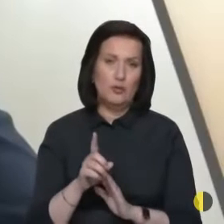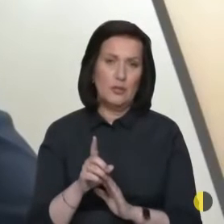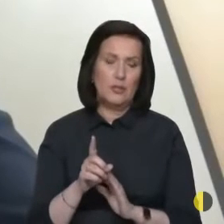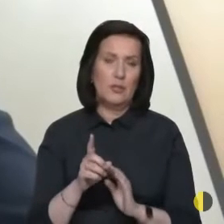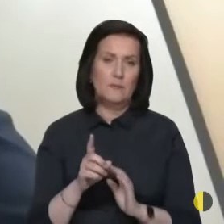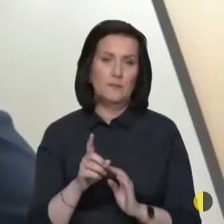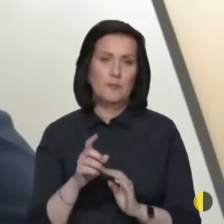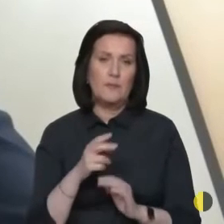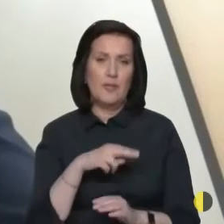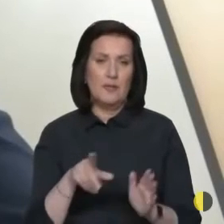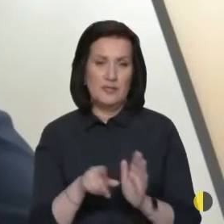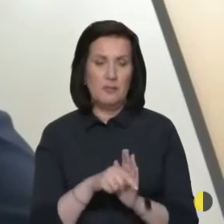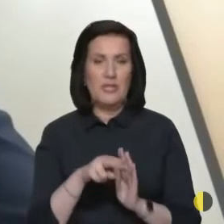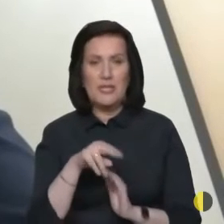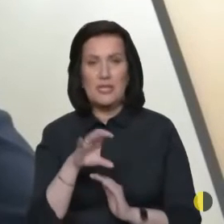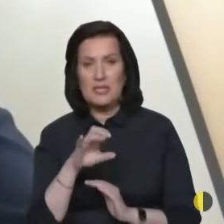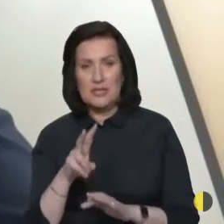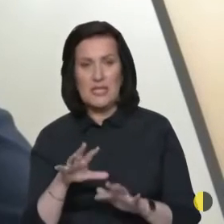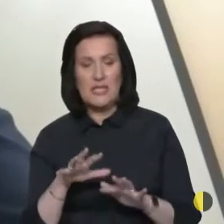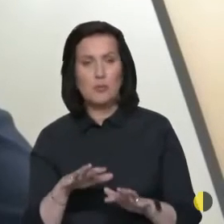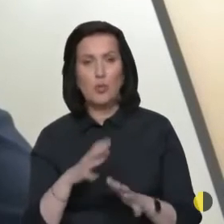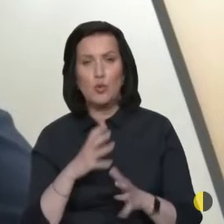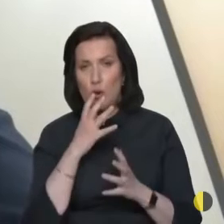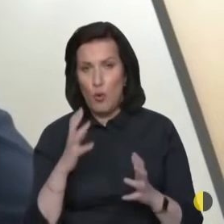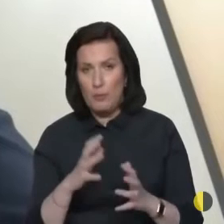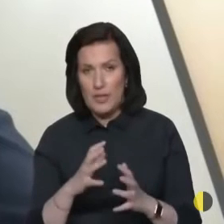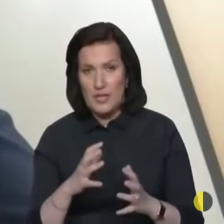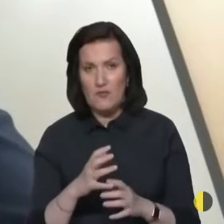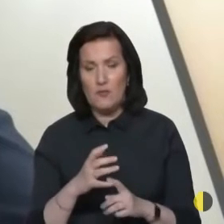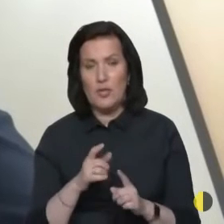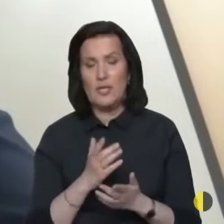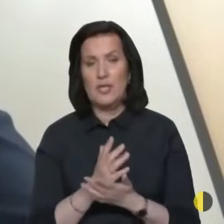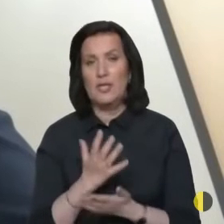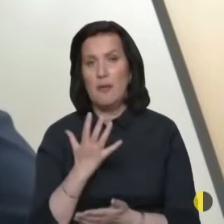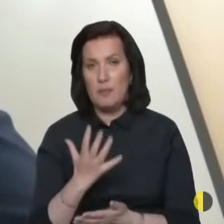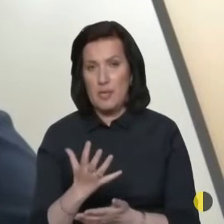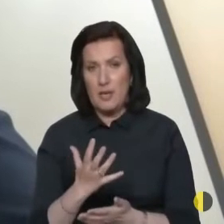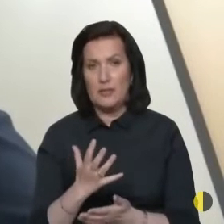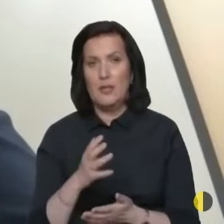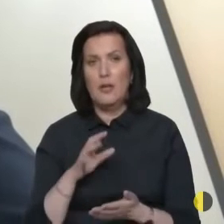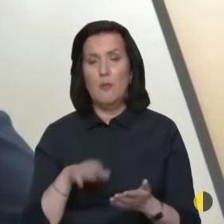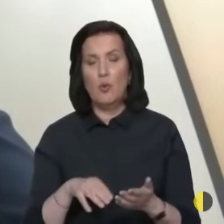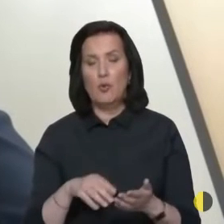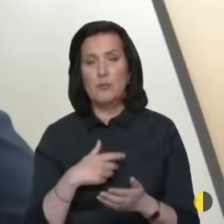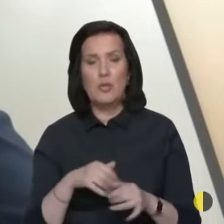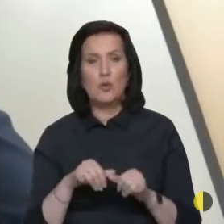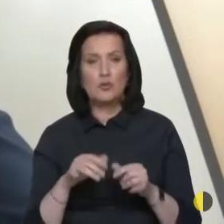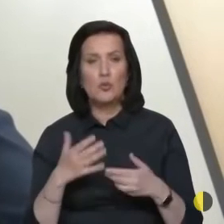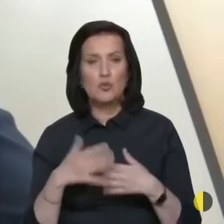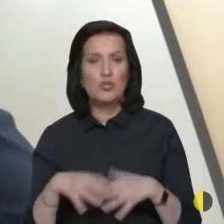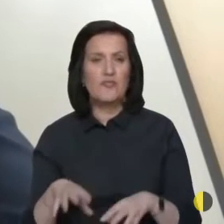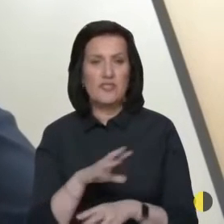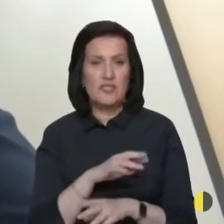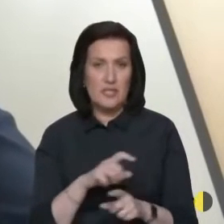такі з ДСНС пункти обігріву, яких є 5, та потім ми розгортаємо вже